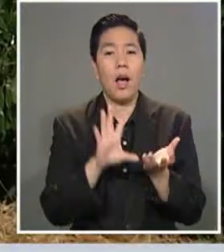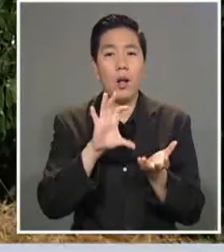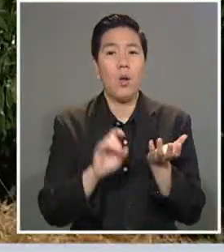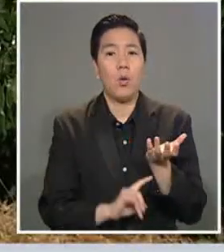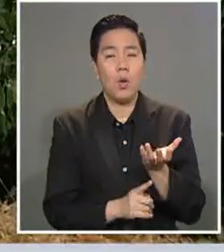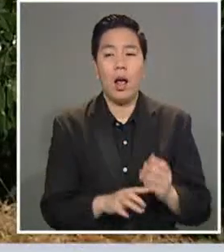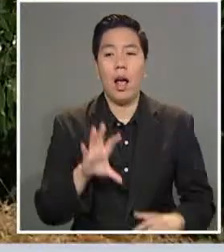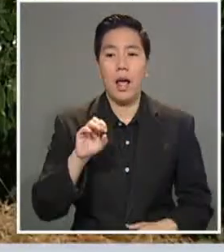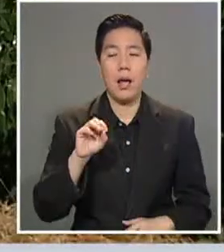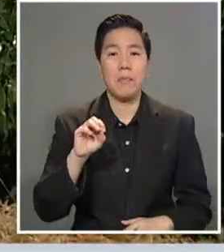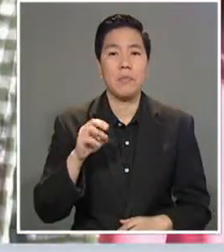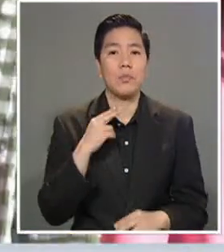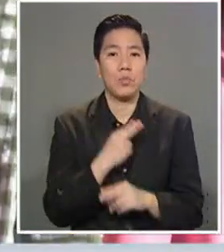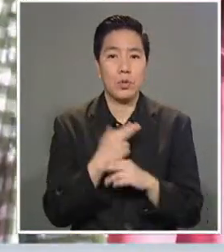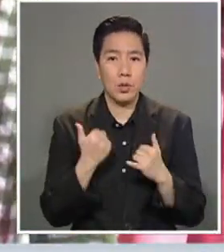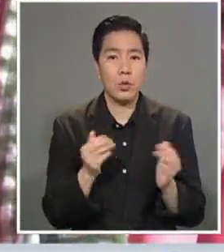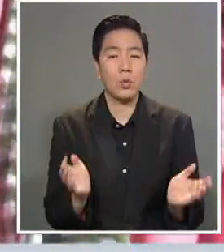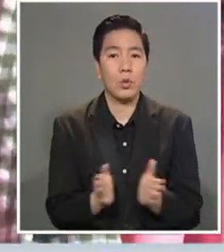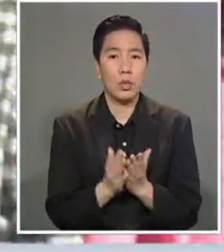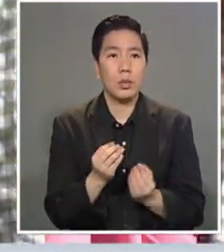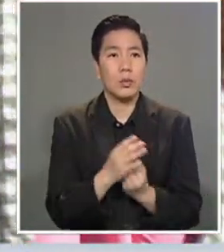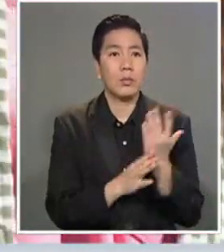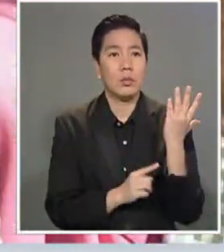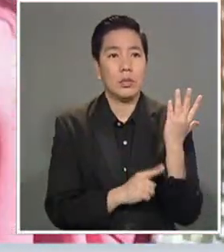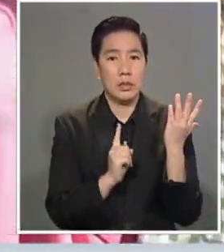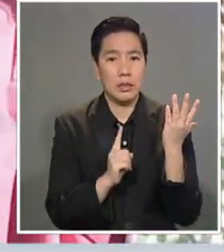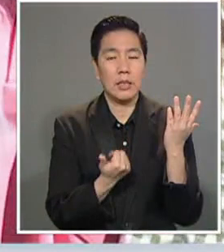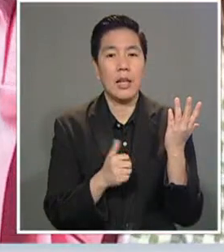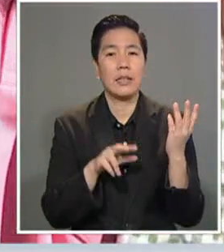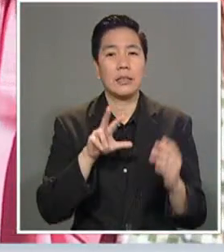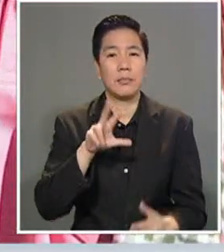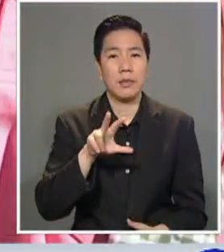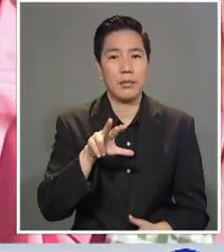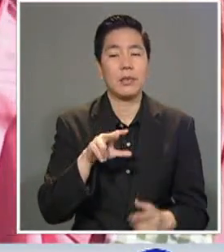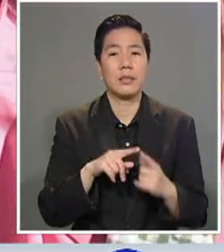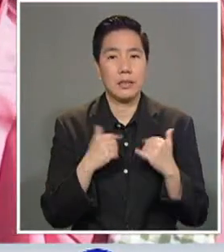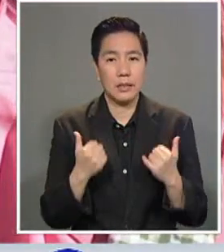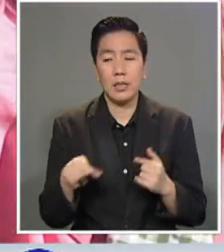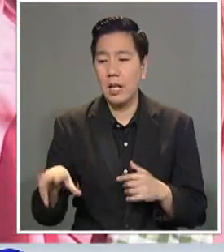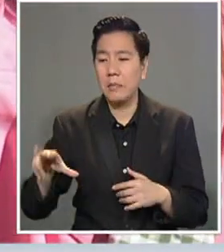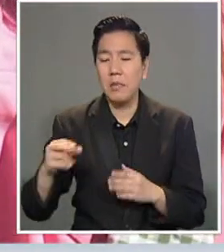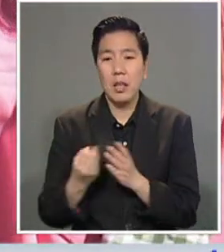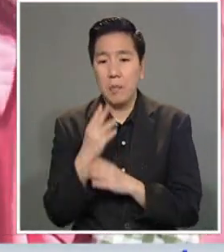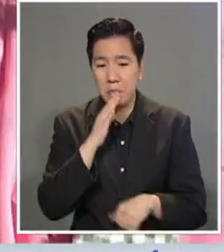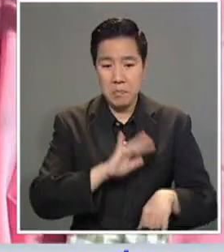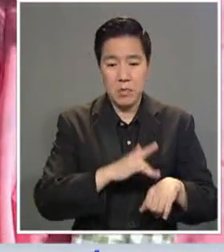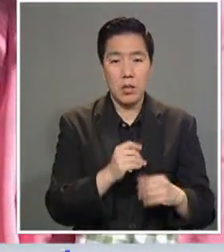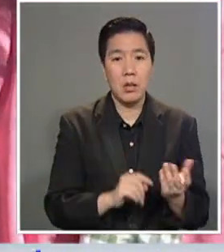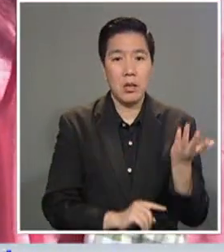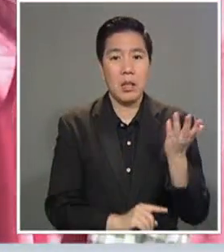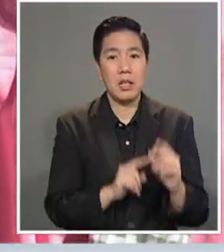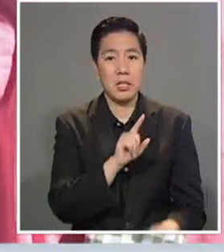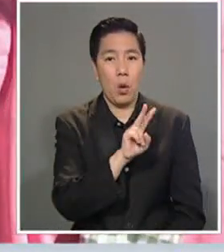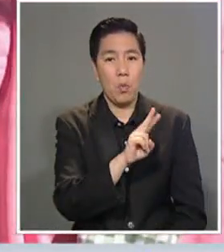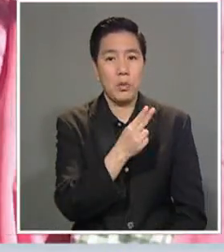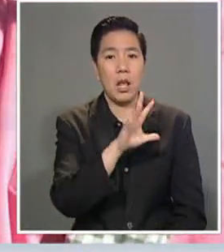โลละ50ค่ะราคาเคมีเท่าไหร ่ต้นละเท่าไหร่ ต้นนึงจะได้เท่าไหร ่ก็ประมาณ 3,000 กว่าบาท 3,000 กว่า ค่ะ พอมันเป็นเกษตรอินทรีย์แล้วเป็นไง